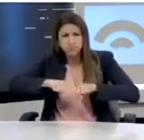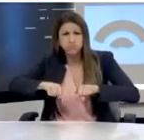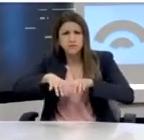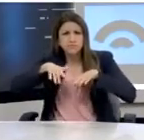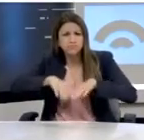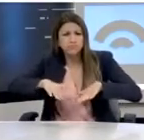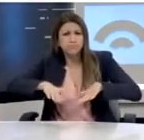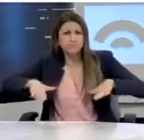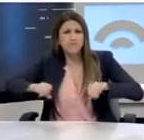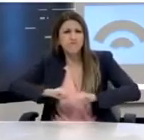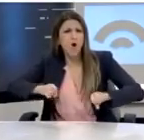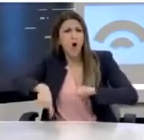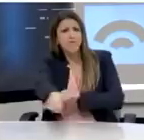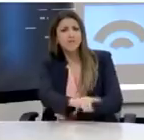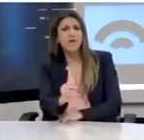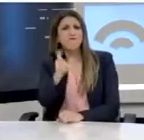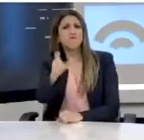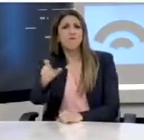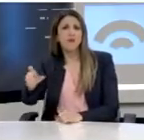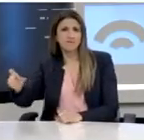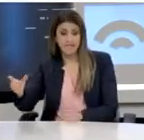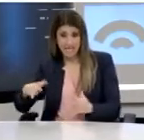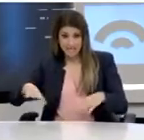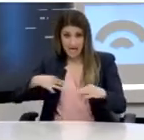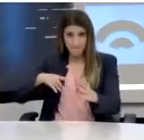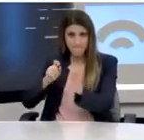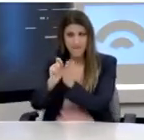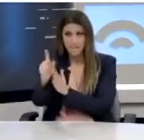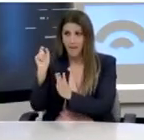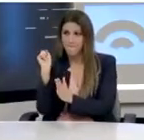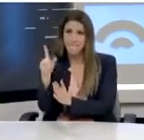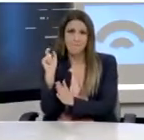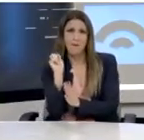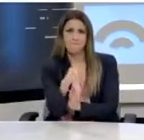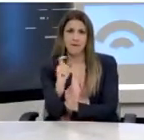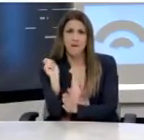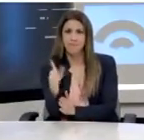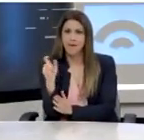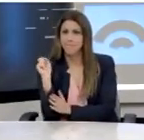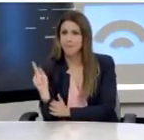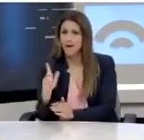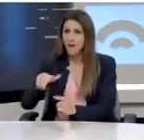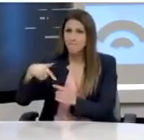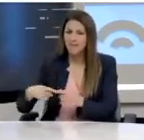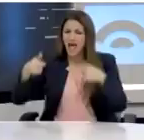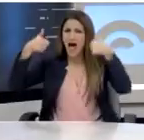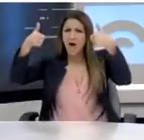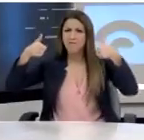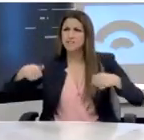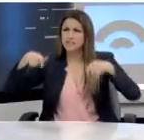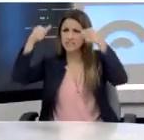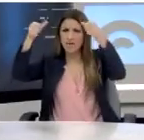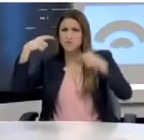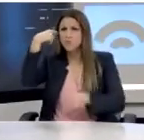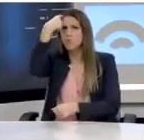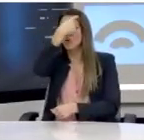βουλευτών, στην αρχή με μηνύματα, ακολούθως με αφίσες των